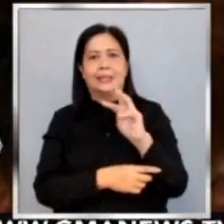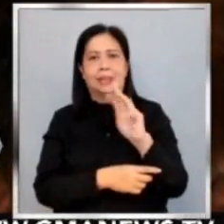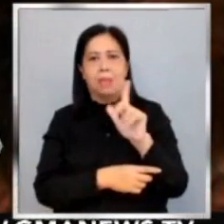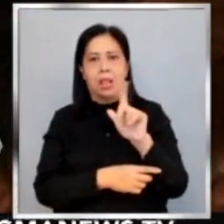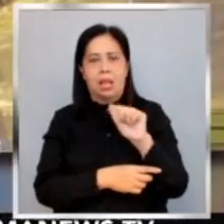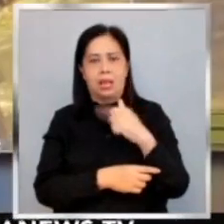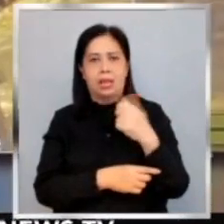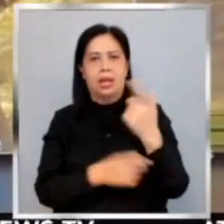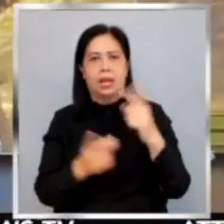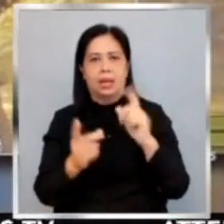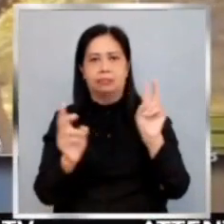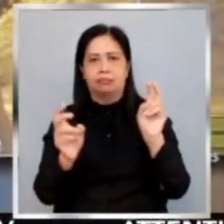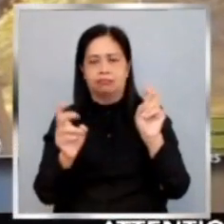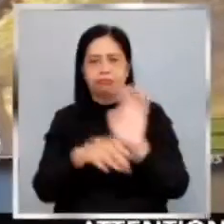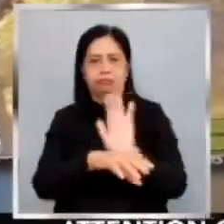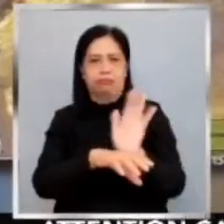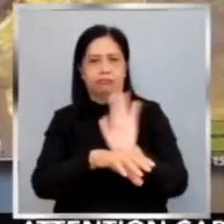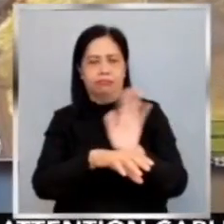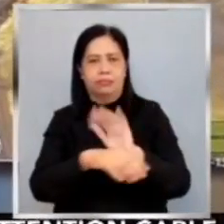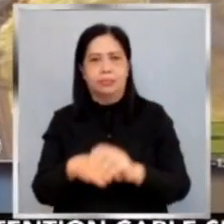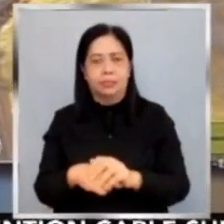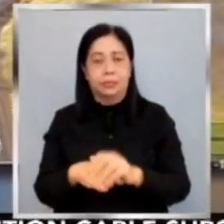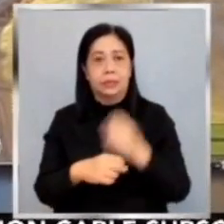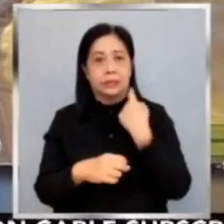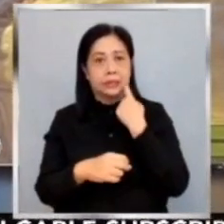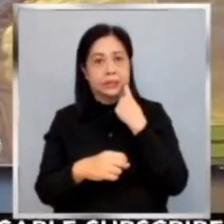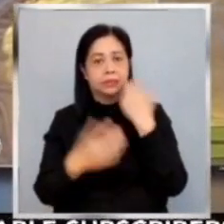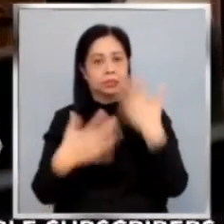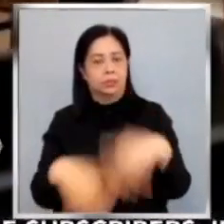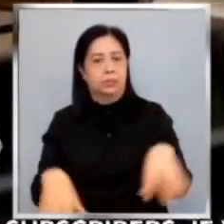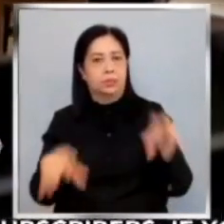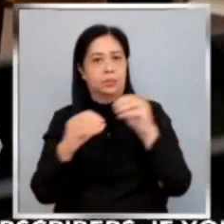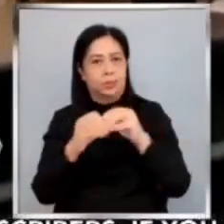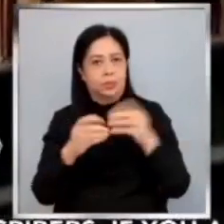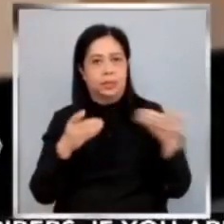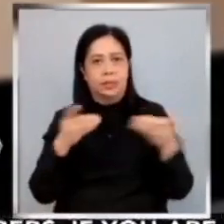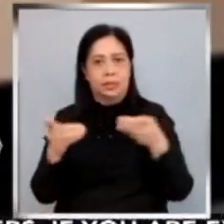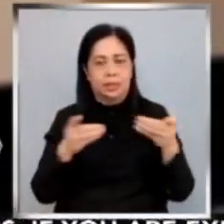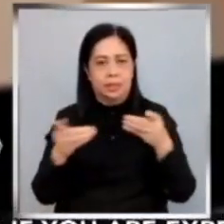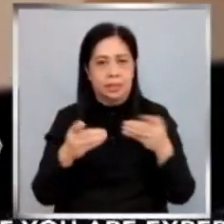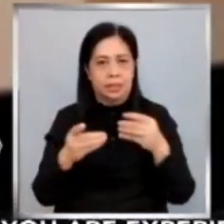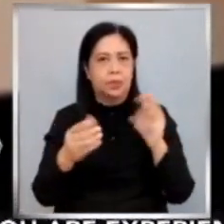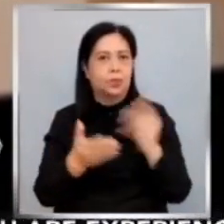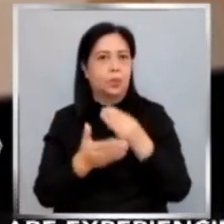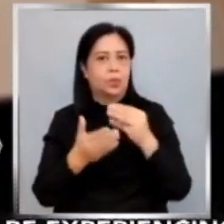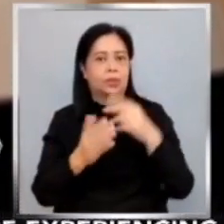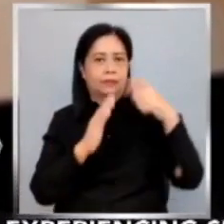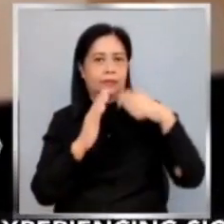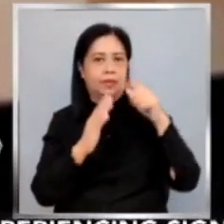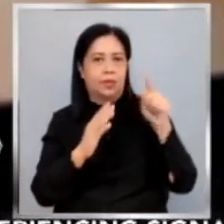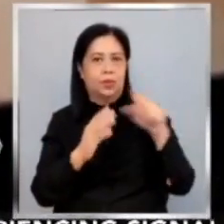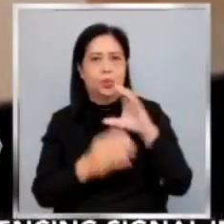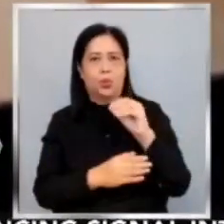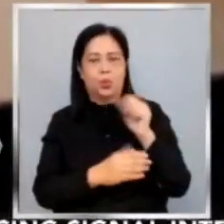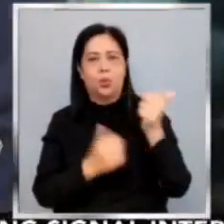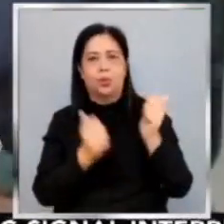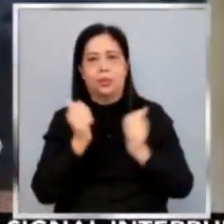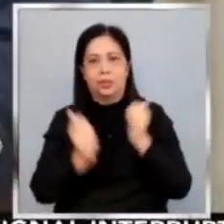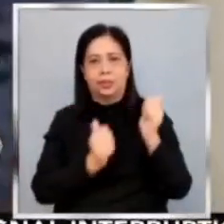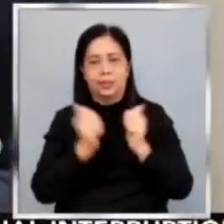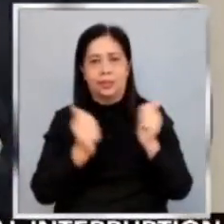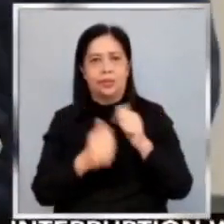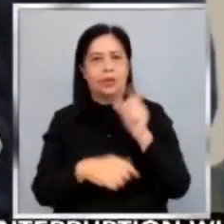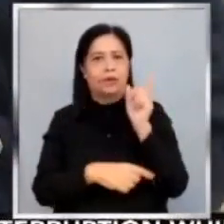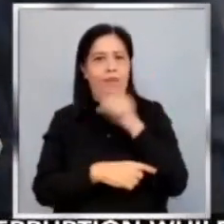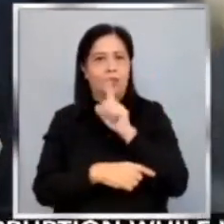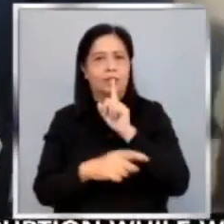Tabon. Kamakailan, natapos na niya ang pagdirect ng music video ng kanyang co-star sa False Positive na si Glyza